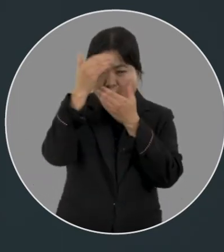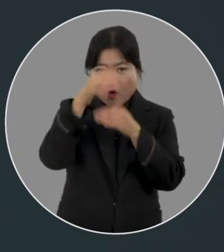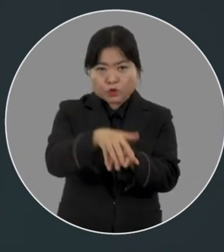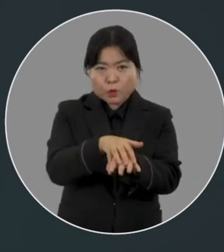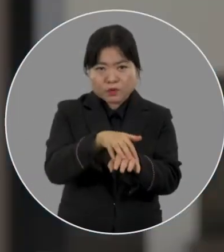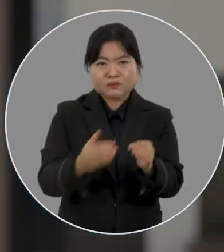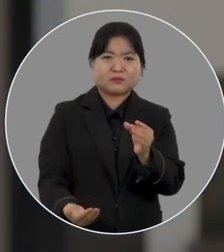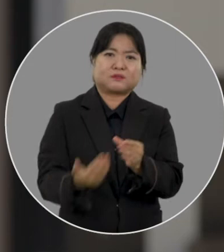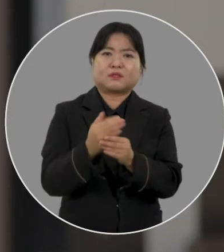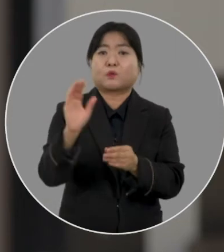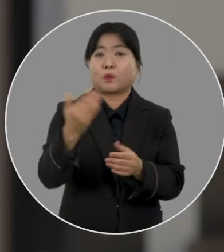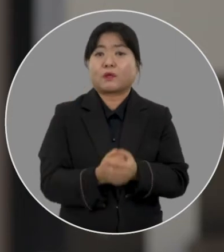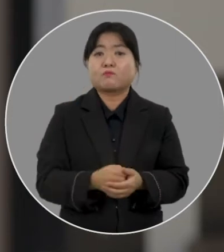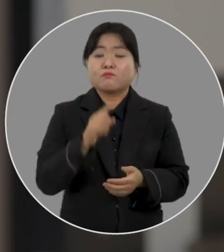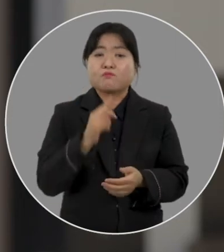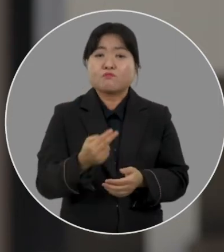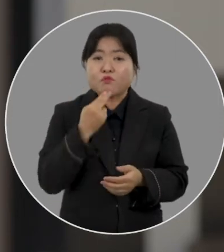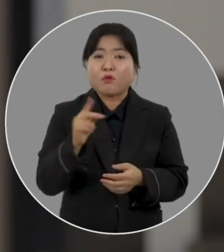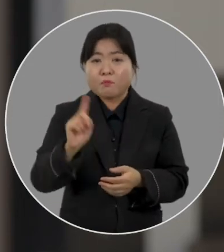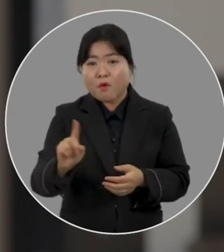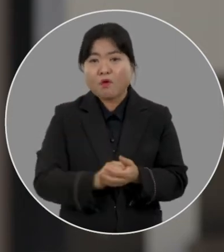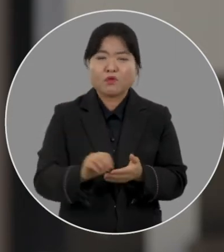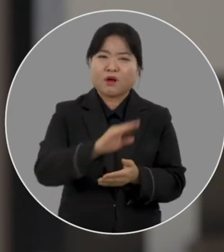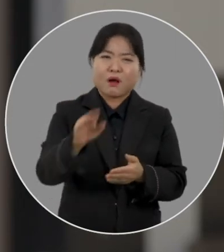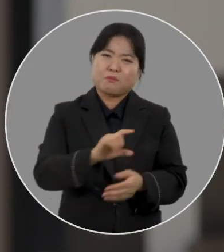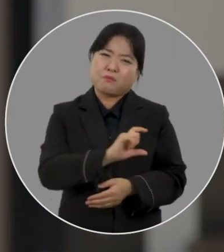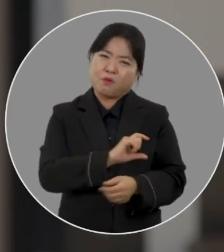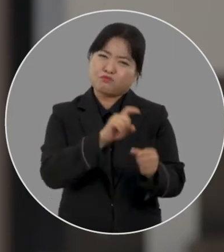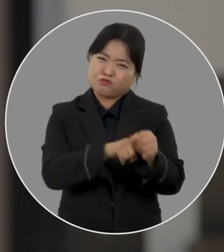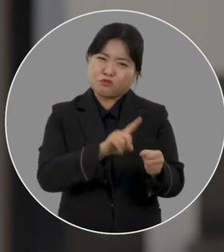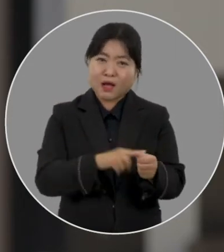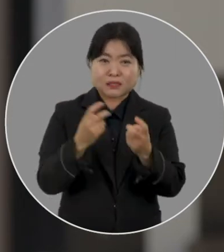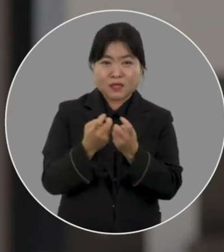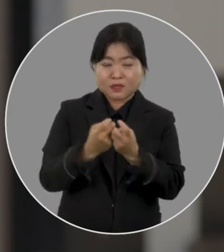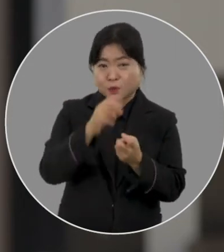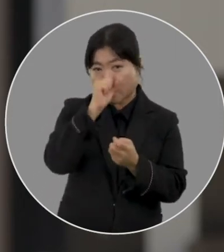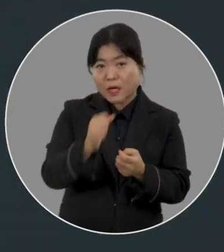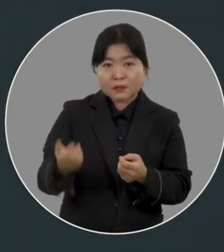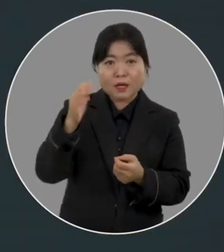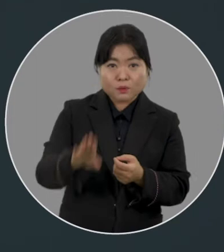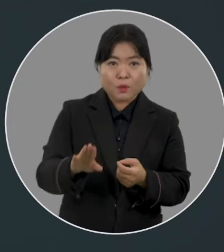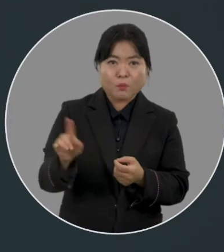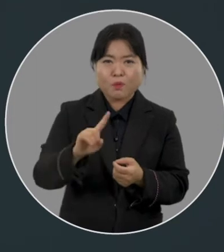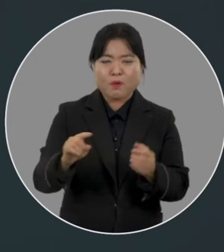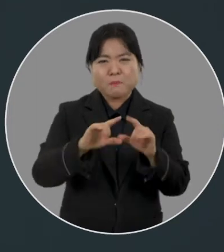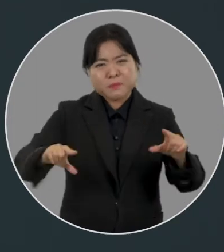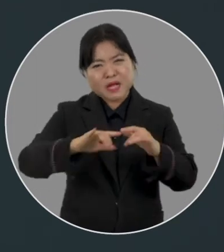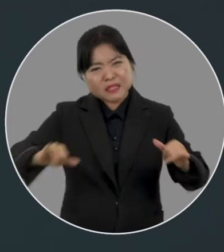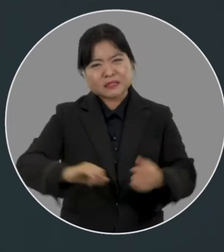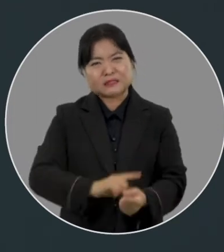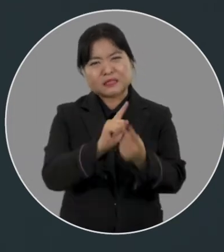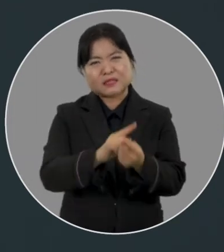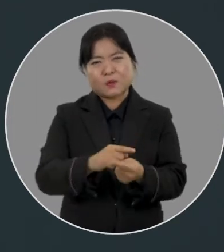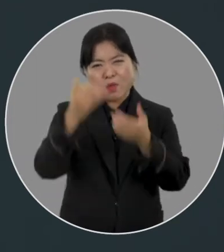수밖에 없겠죠. 물론 우리가 어떤 명분과 수단이 좋다 하더라도 무고한 민간인을 상대로